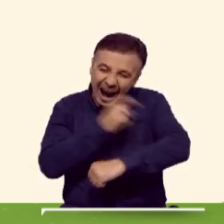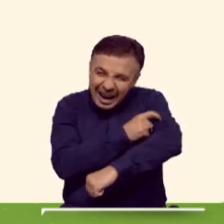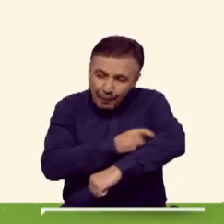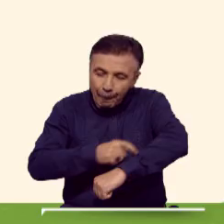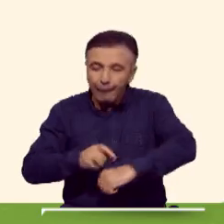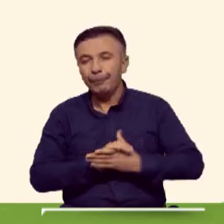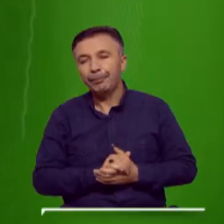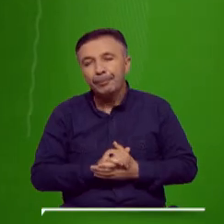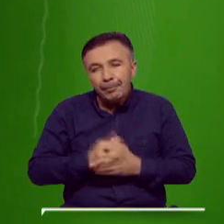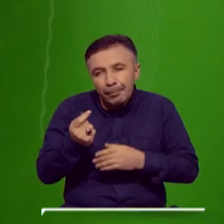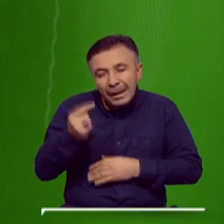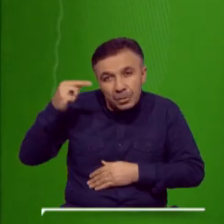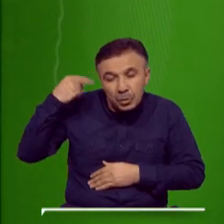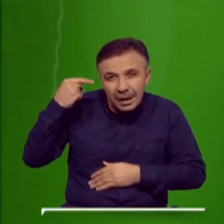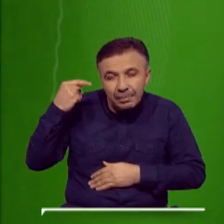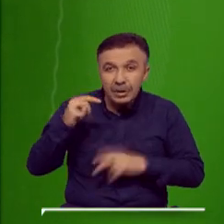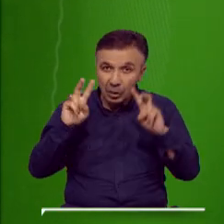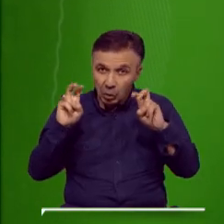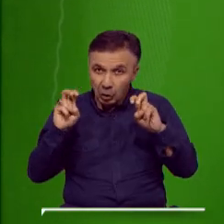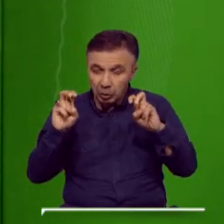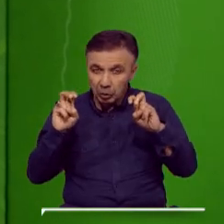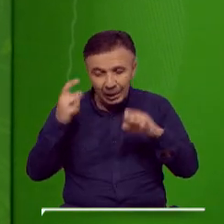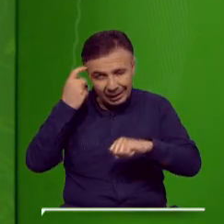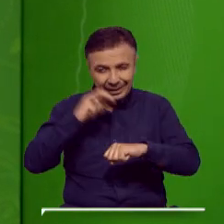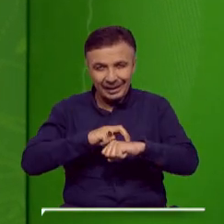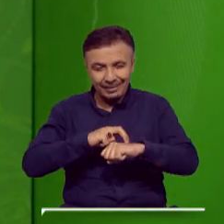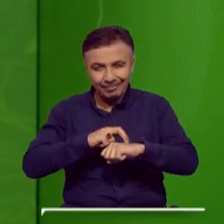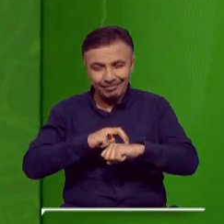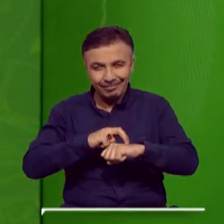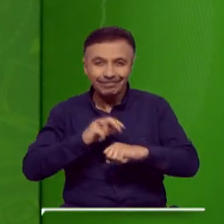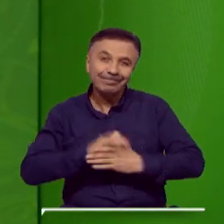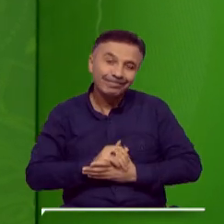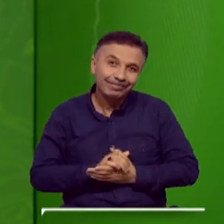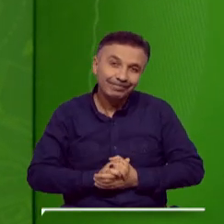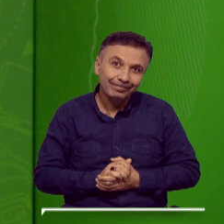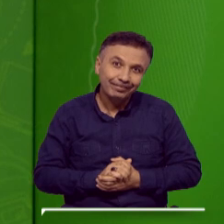düşünelim. Yine konumuzun başlarında bu cevabı hatırlayacaksınız, ümit ediyorum.